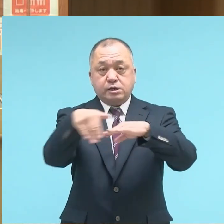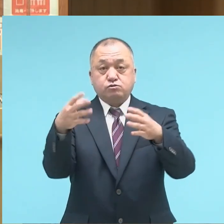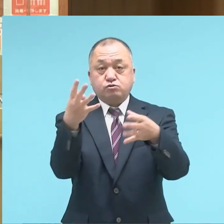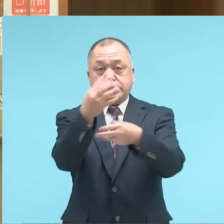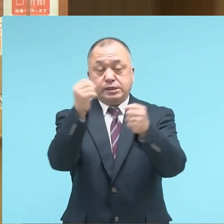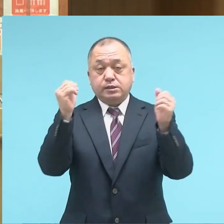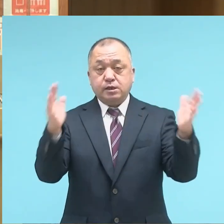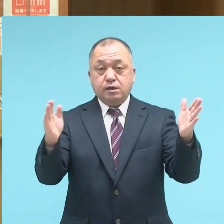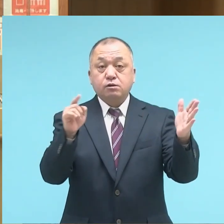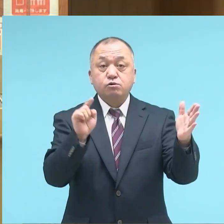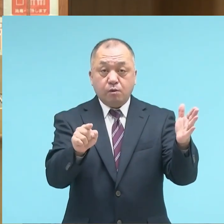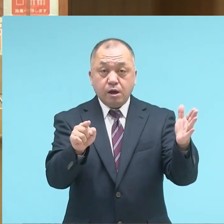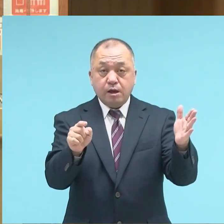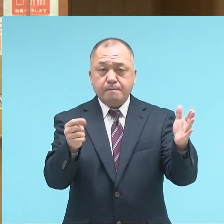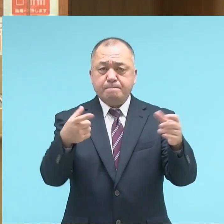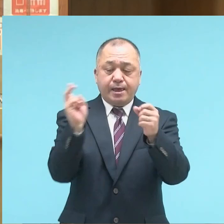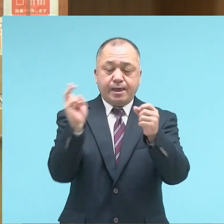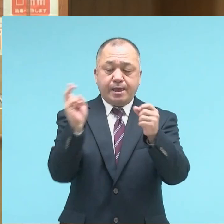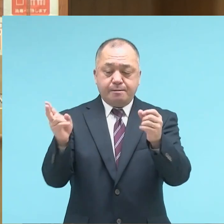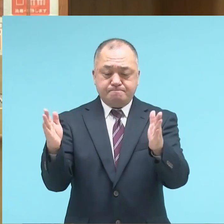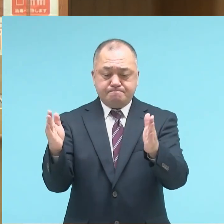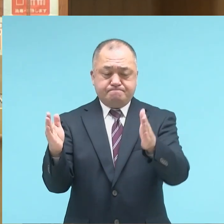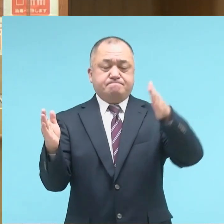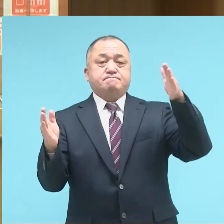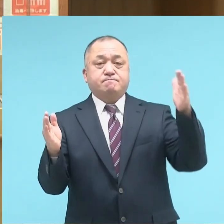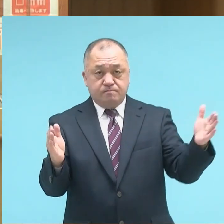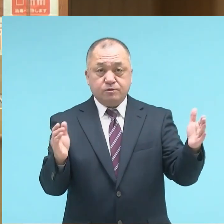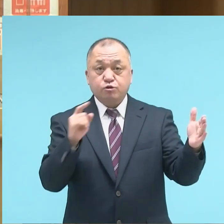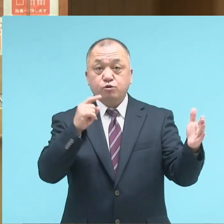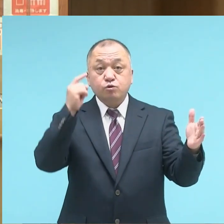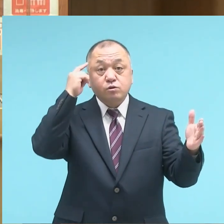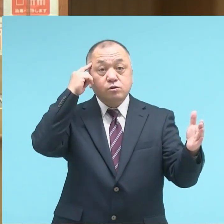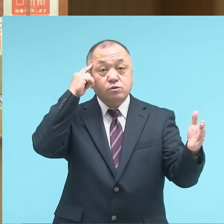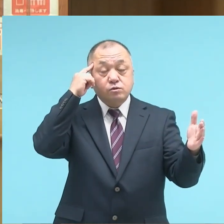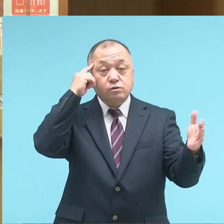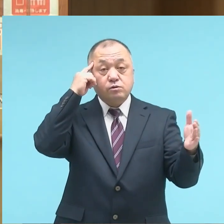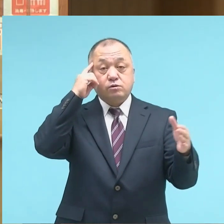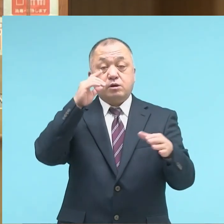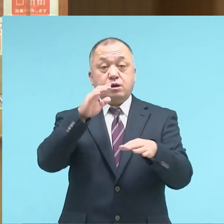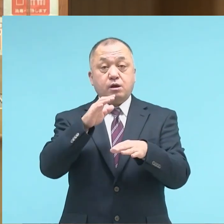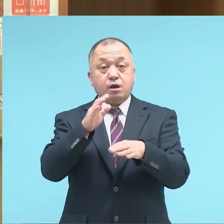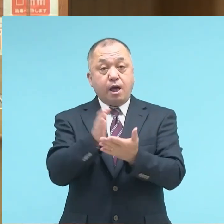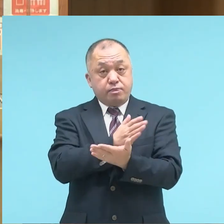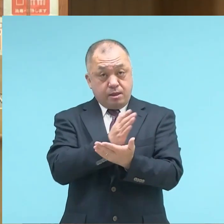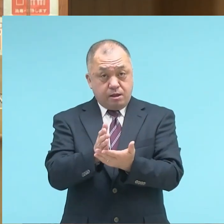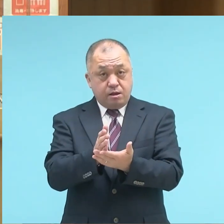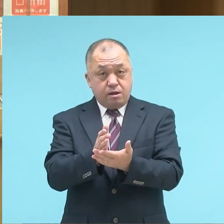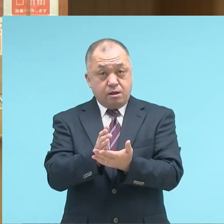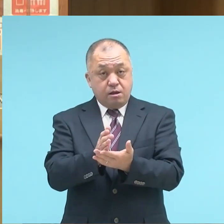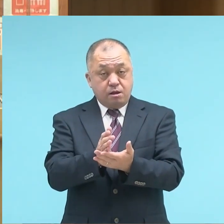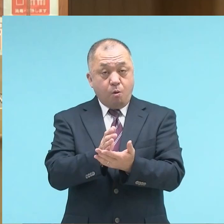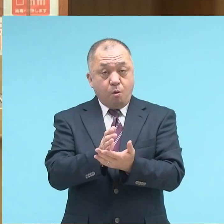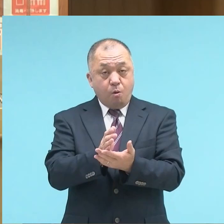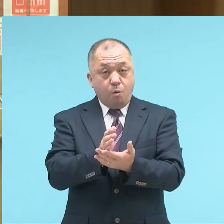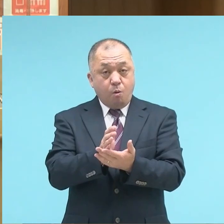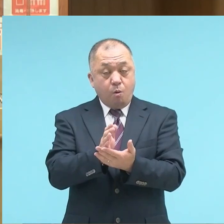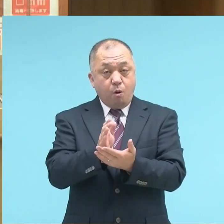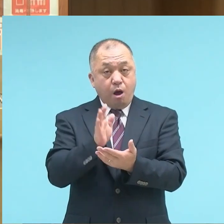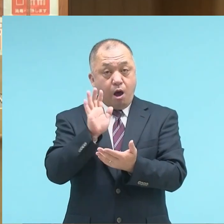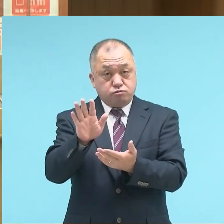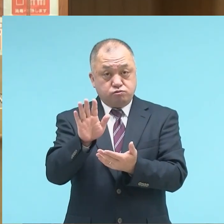がさらに延長をするという、そういうふうな判断もあり得るというふ